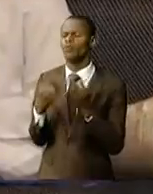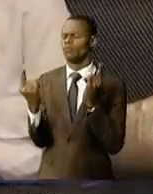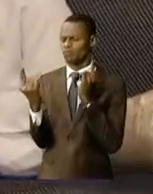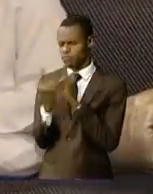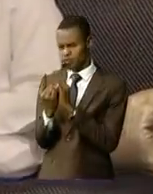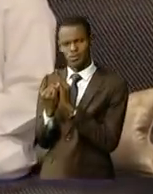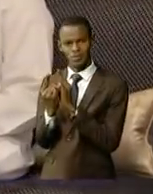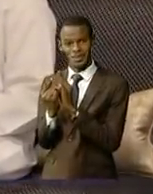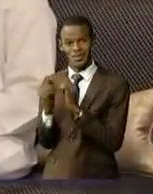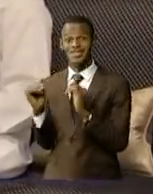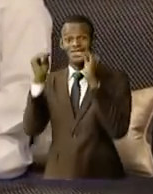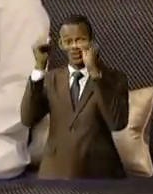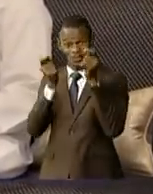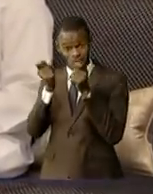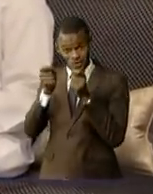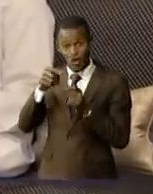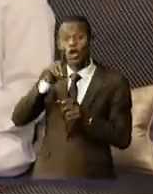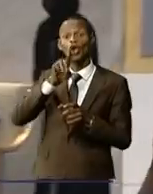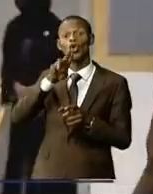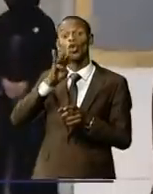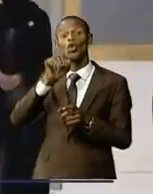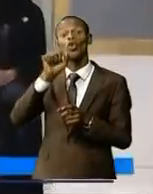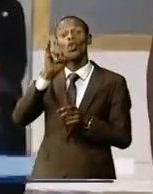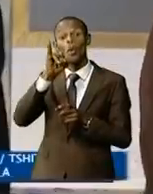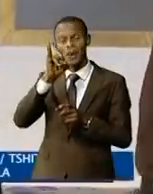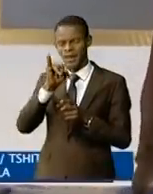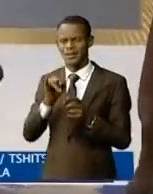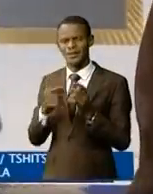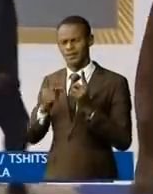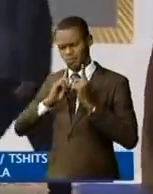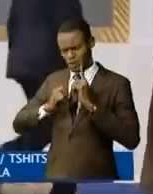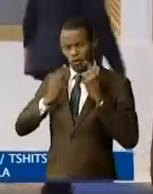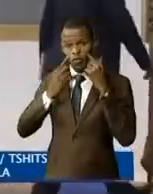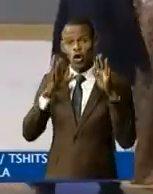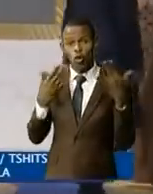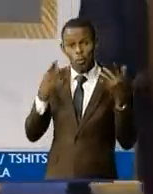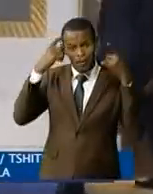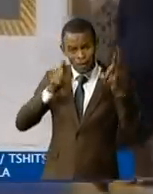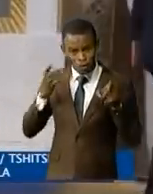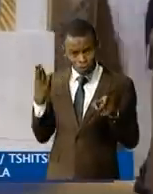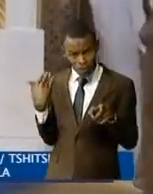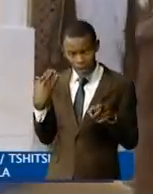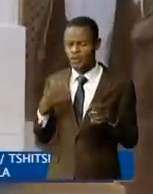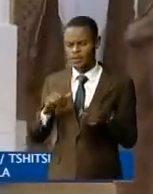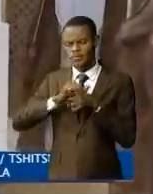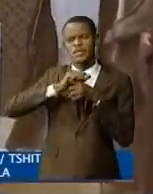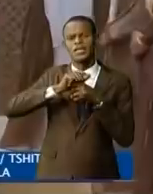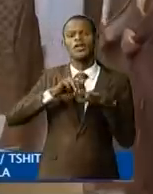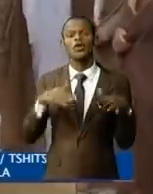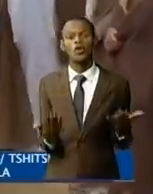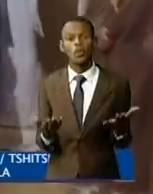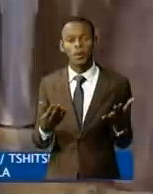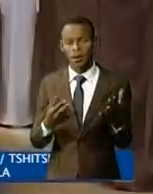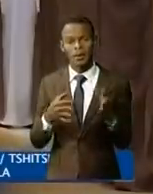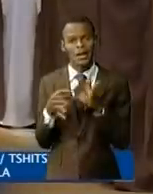Dubaï, avec qui il a échangé sur la concrétisation des accords fraîchement signés dans un partenariat gagnant-gagnant entre la RDC et